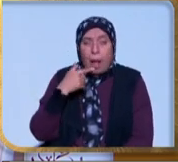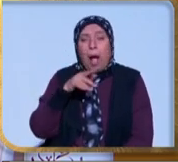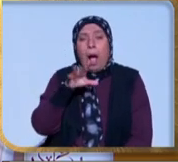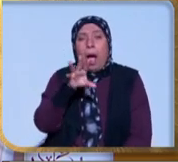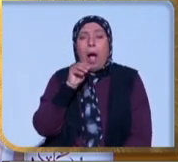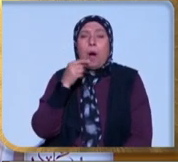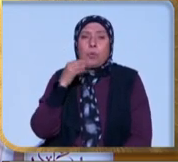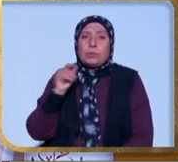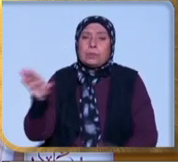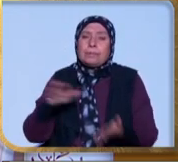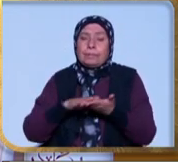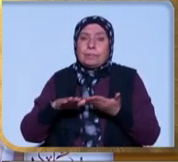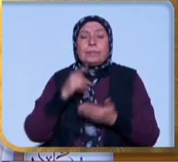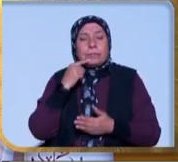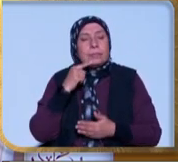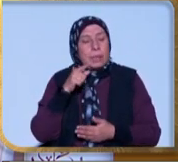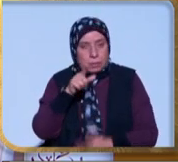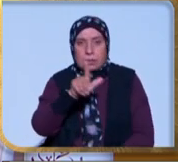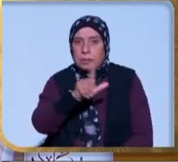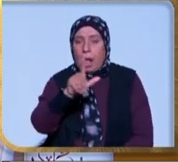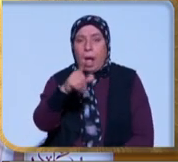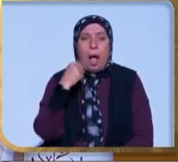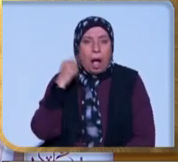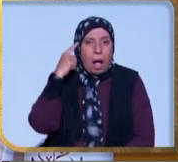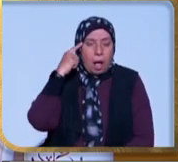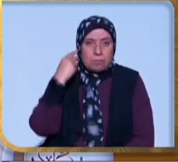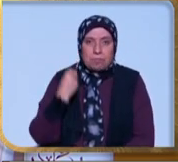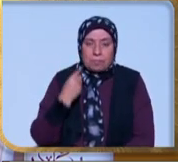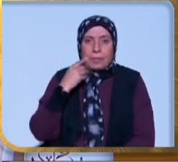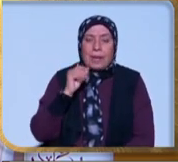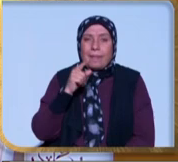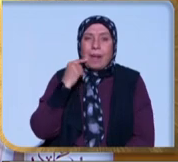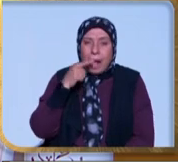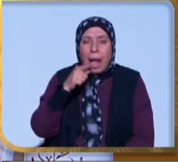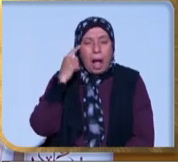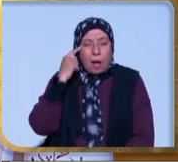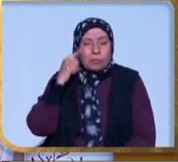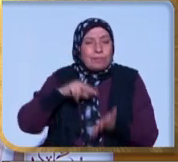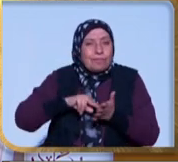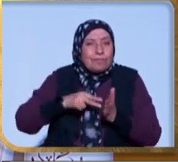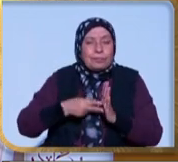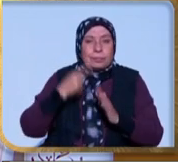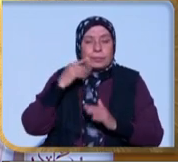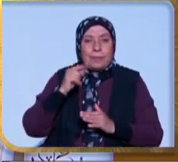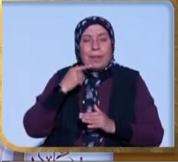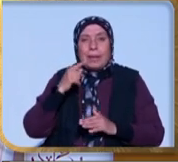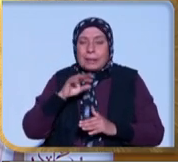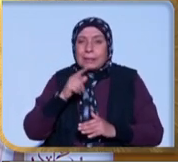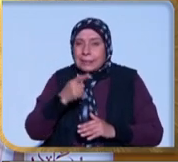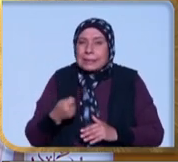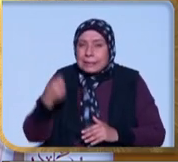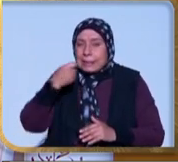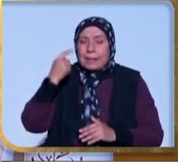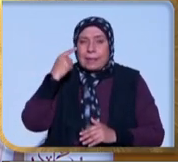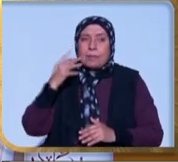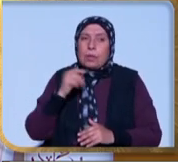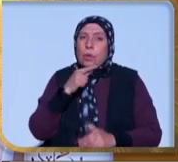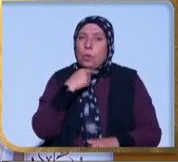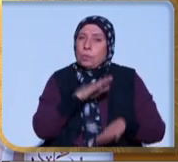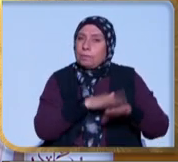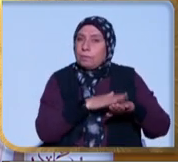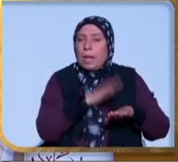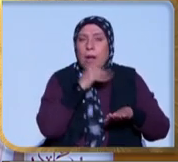وعليك بالحكمة والحيلة. يعني مثلا ممكن أتزيد أنا من عندي من باب الإصلاح بينهم، فقولهم ده حالته